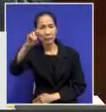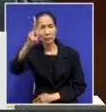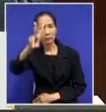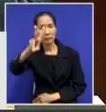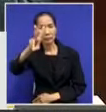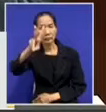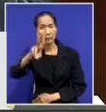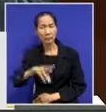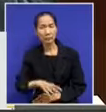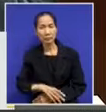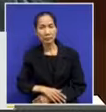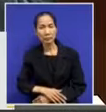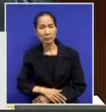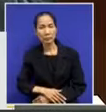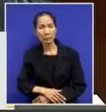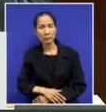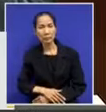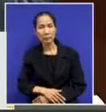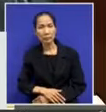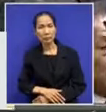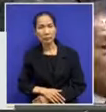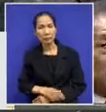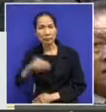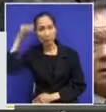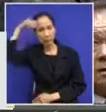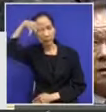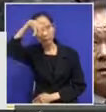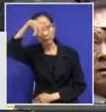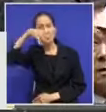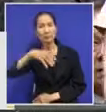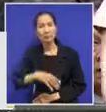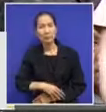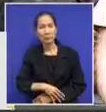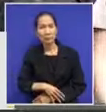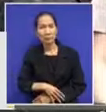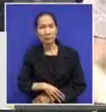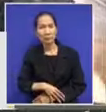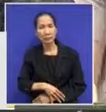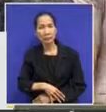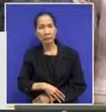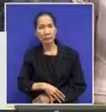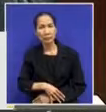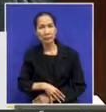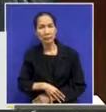662นายสุรวิทย์คนสมบูรณ ์นายธนาธรจึงรุ่งเรืองกิจครับ